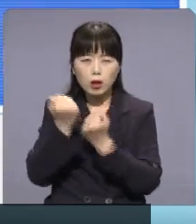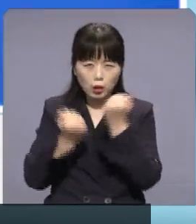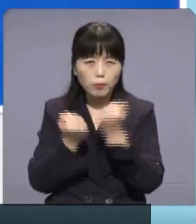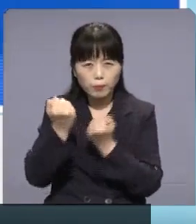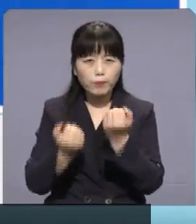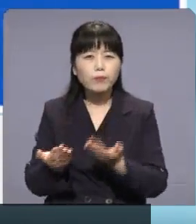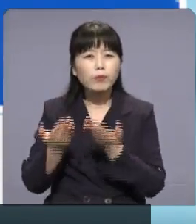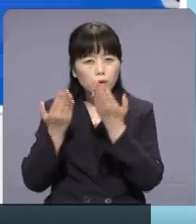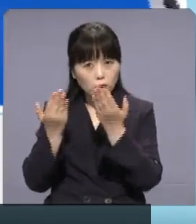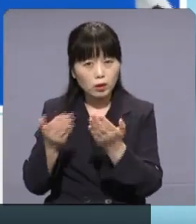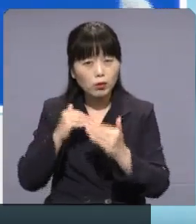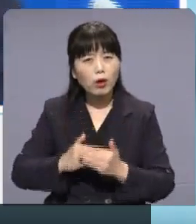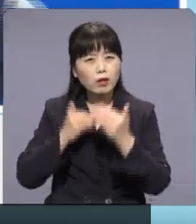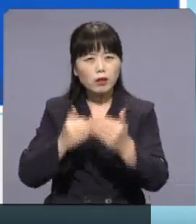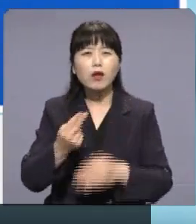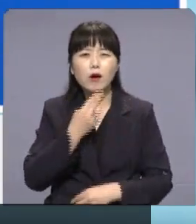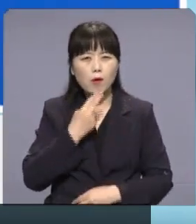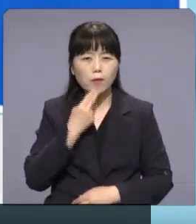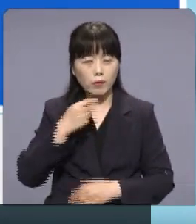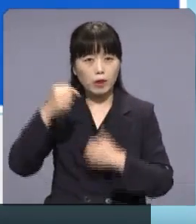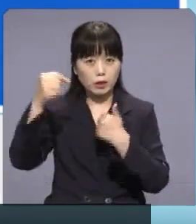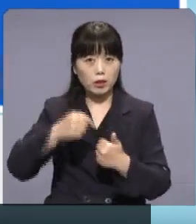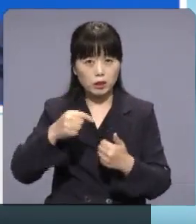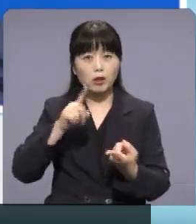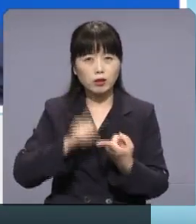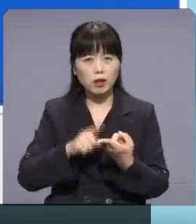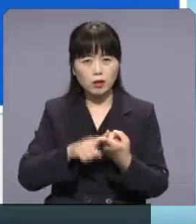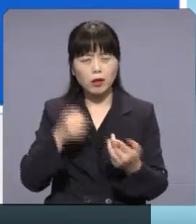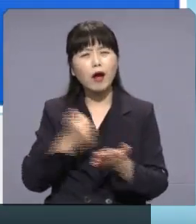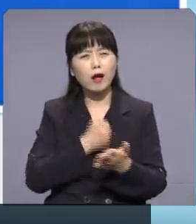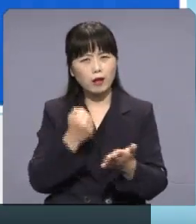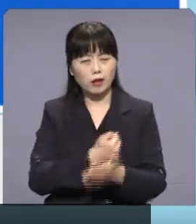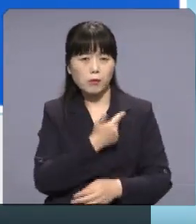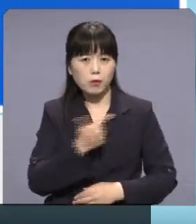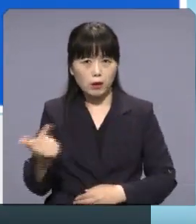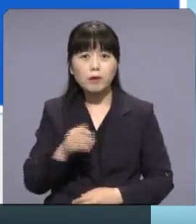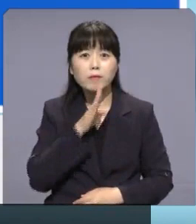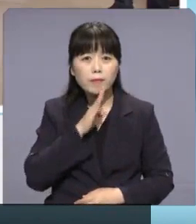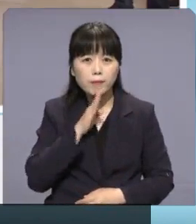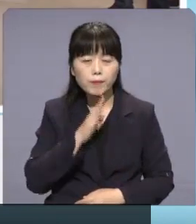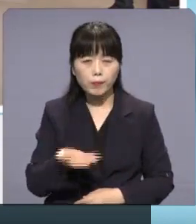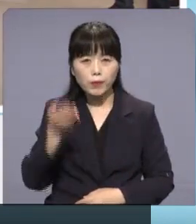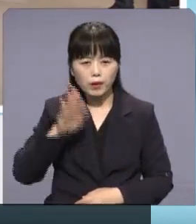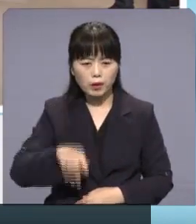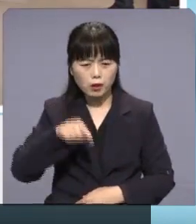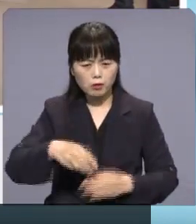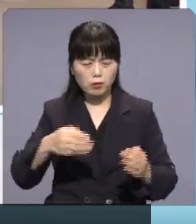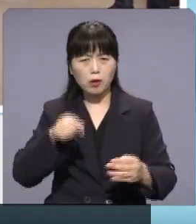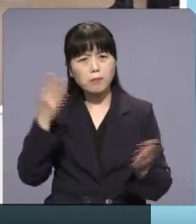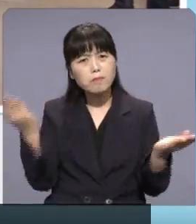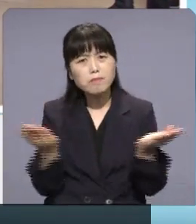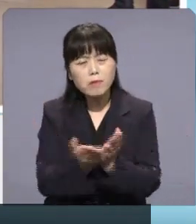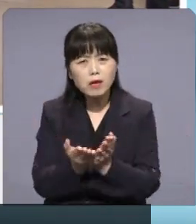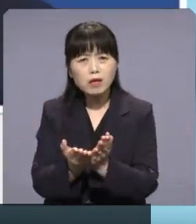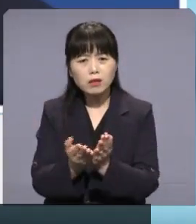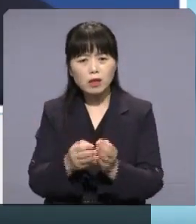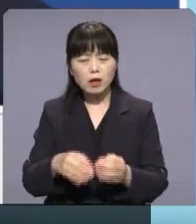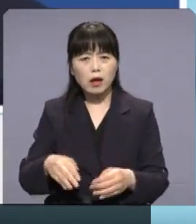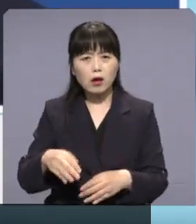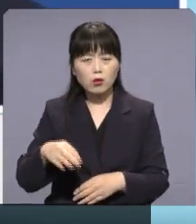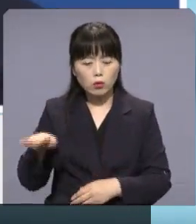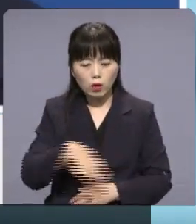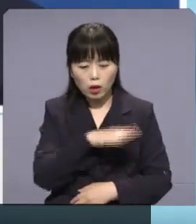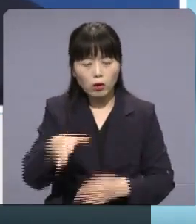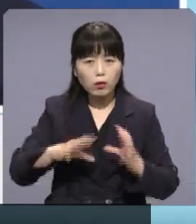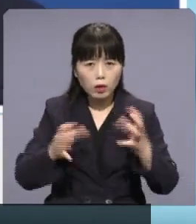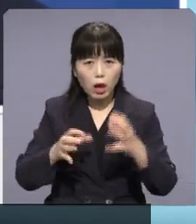설득하는 과정이 없었다. 이런 지적들을 하는 것은 뼈아플 수 있겠으나 네. 거기에 맞춰가듯이 마치 우리나라